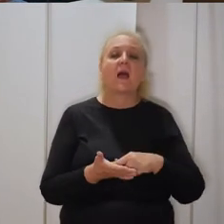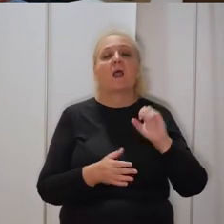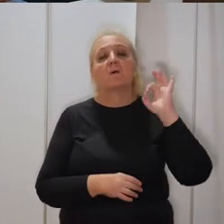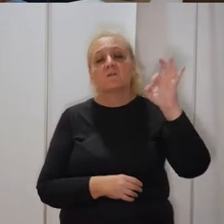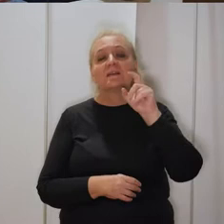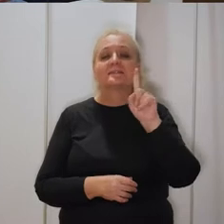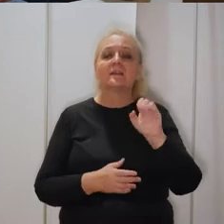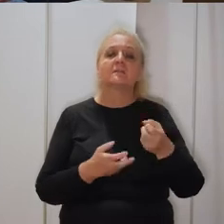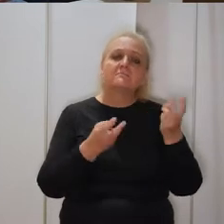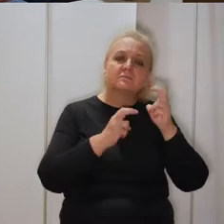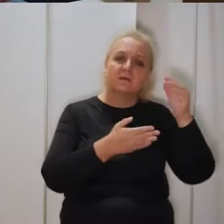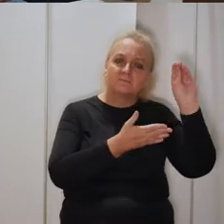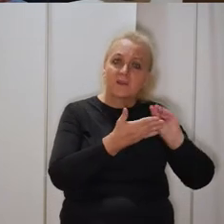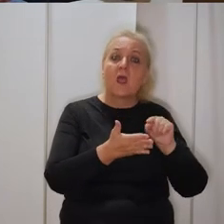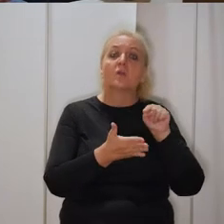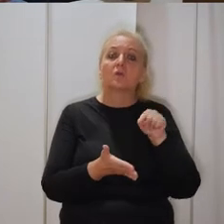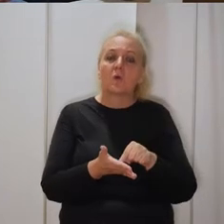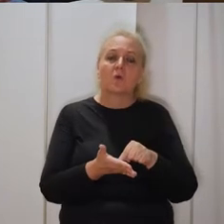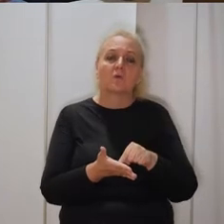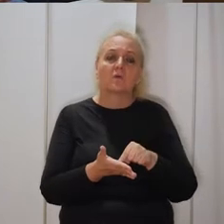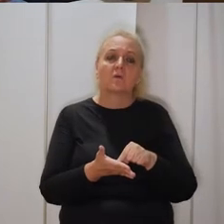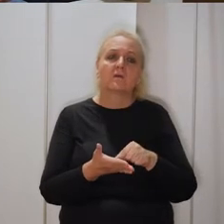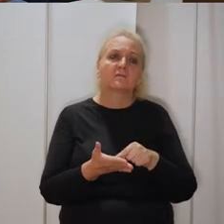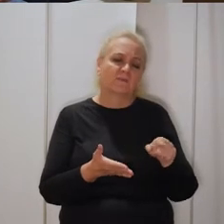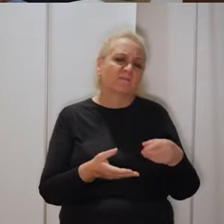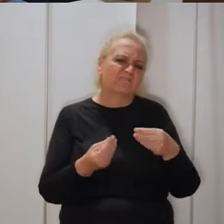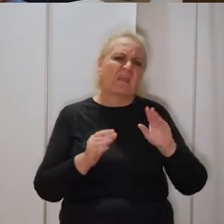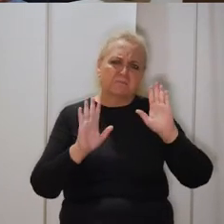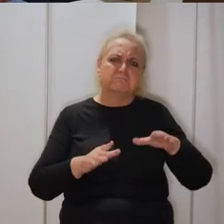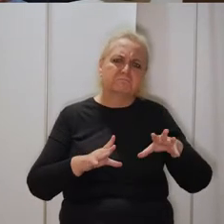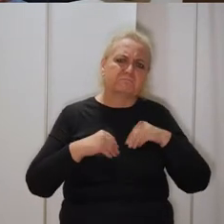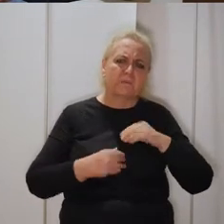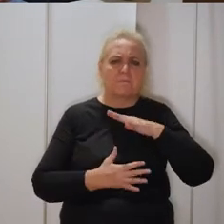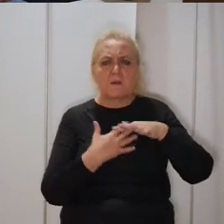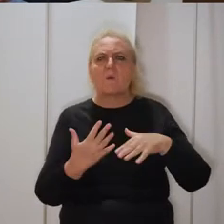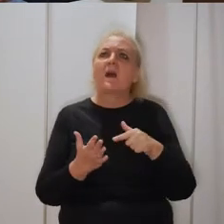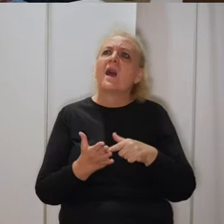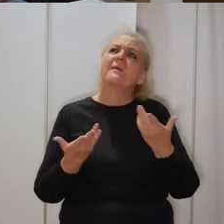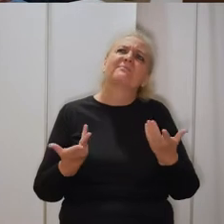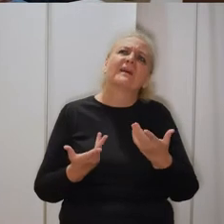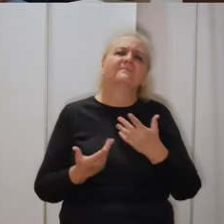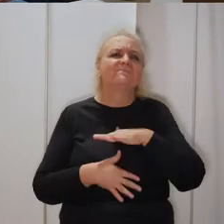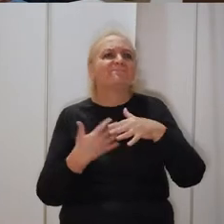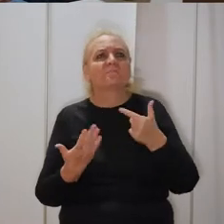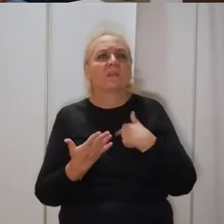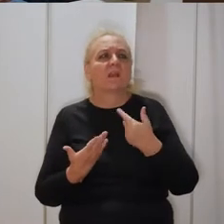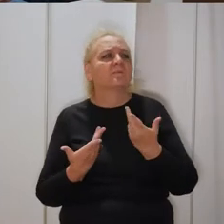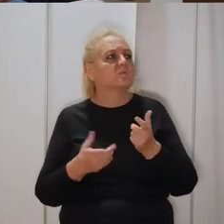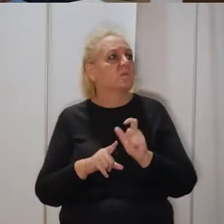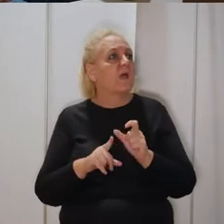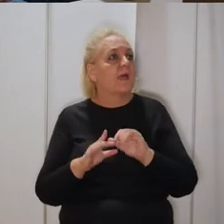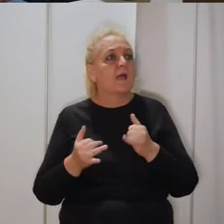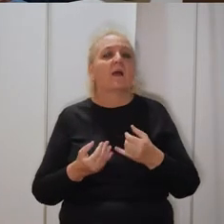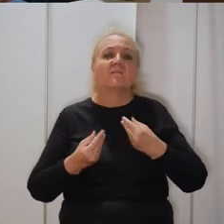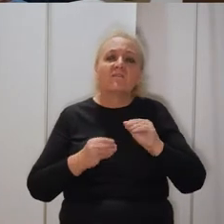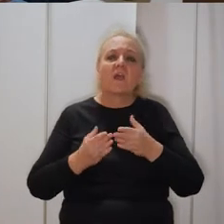redagujecie, jest otwarte na większy chaos, albo na większy, może chaos to nie jest dobre słowo, ale na większą